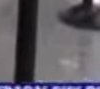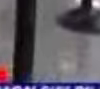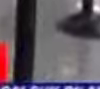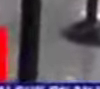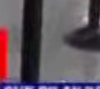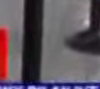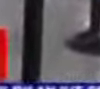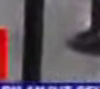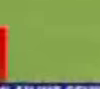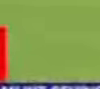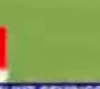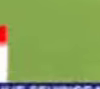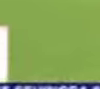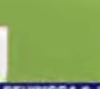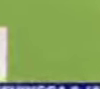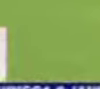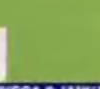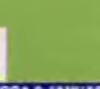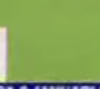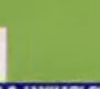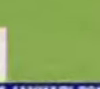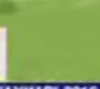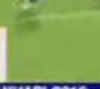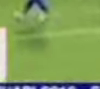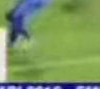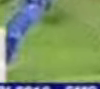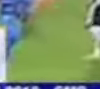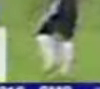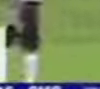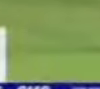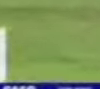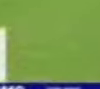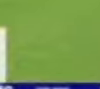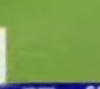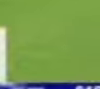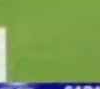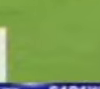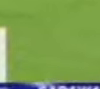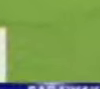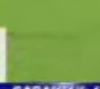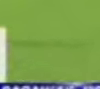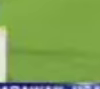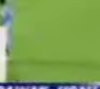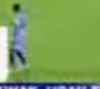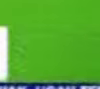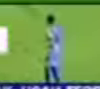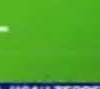Esok penentu sama ada Faiz Subri dinobatkan anugerah Puskas FIFA.